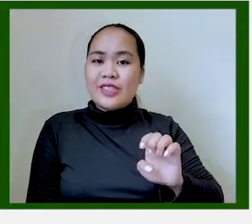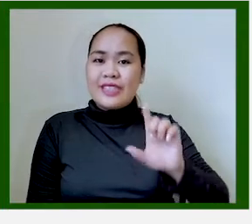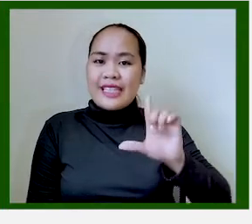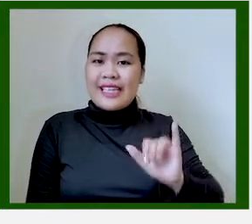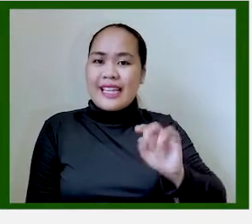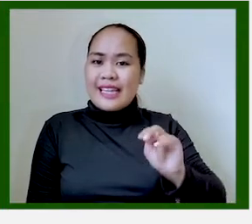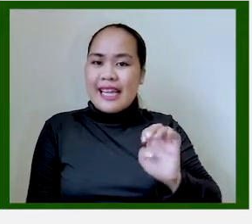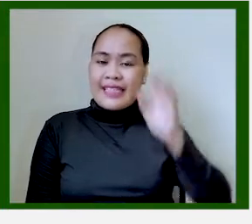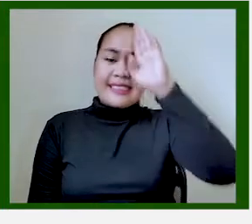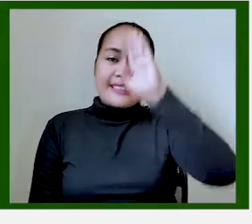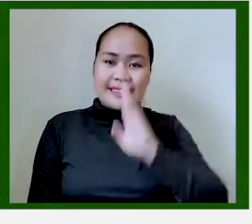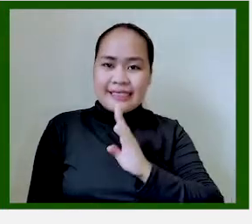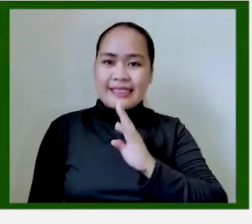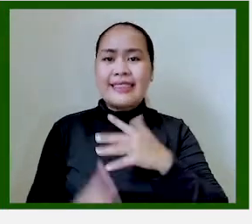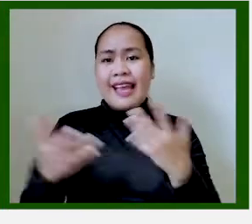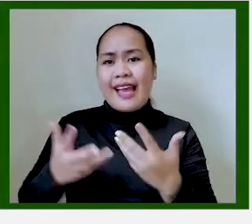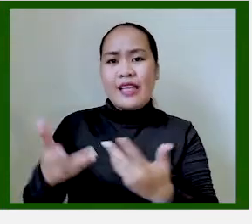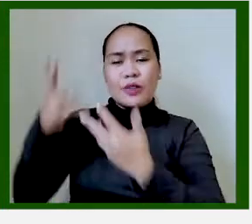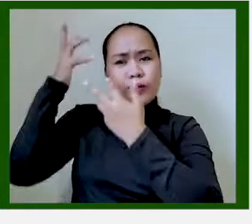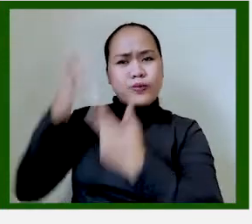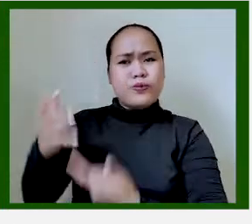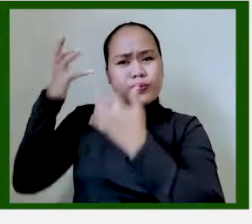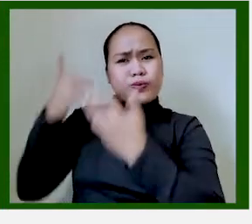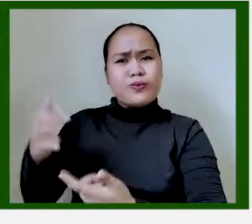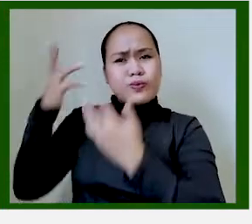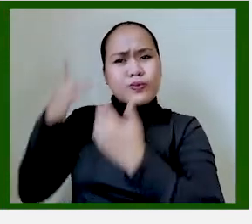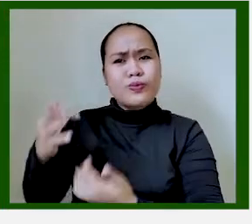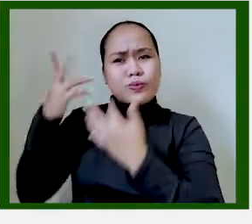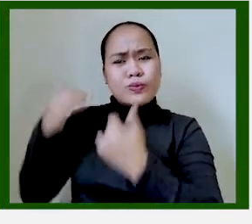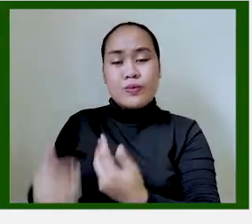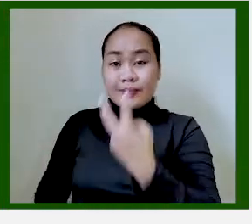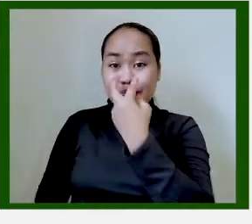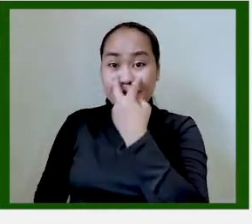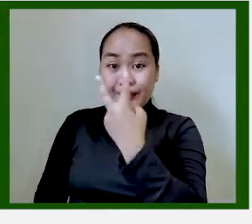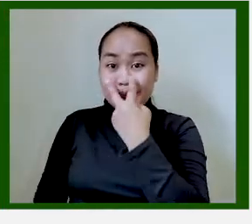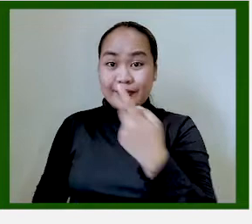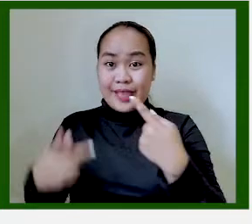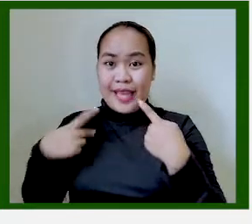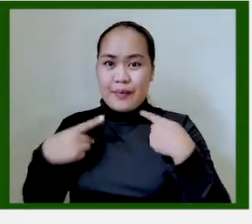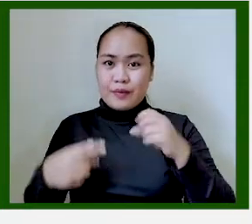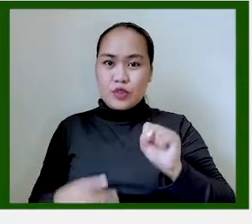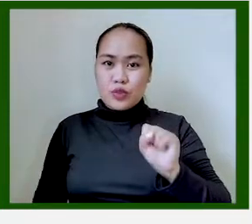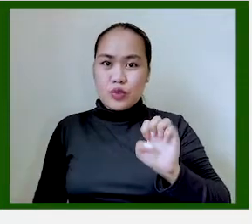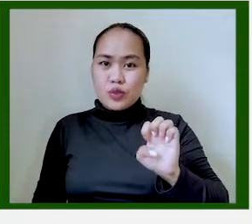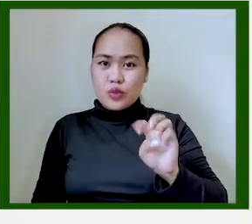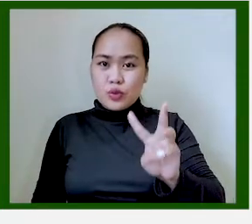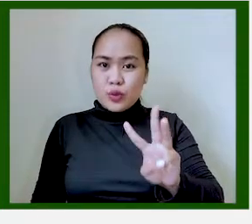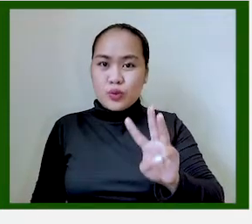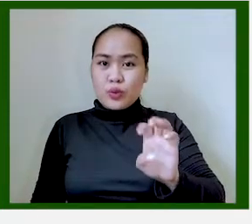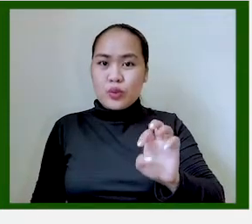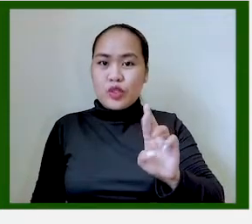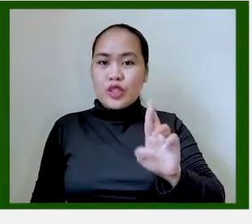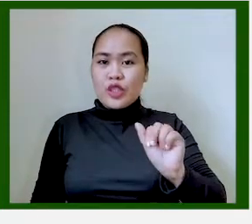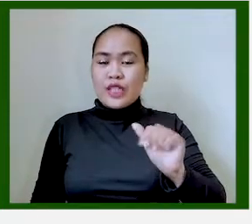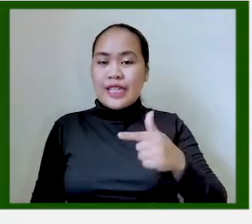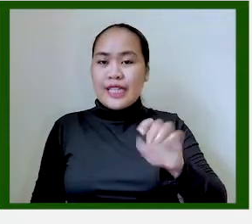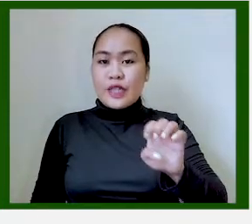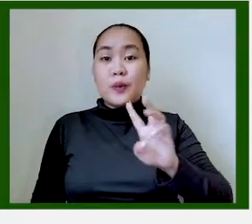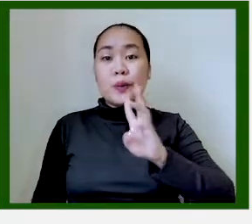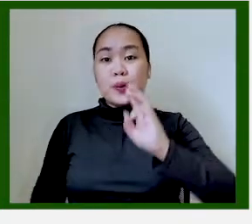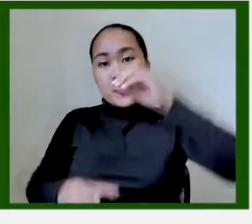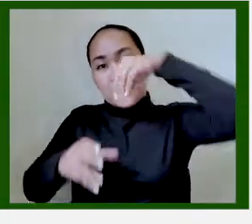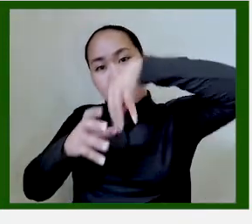ba, nang malakas o basta pag umulan, makita natin mga kalsada natin, may mga sewerage yan, no, na doon po papasok ang tubig. And